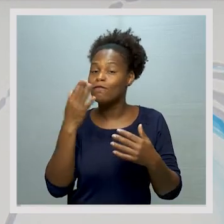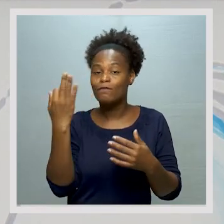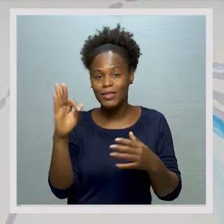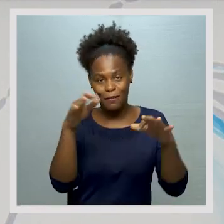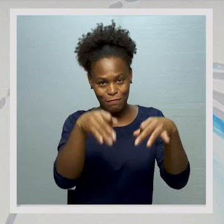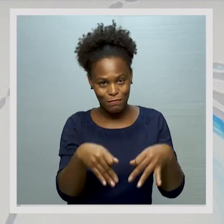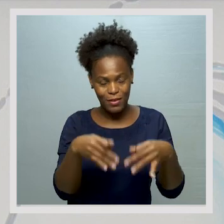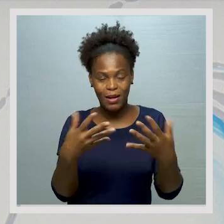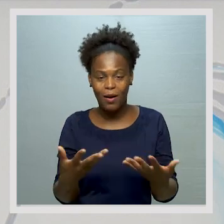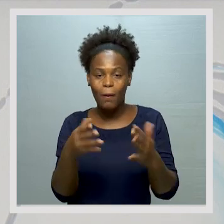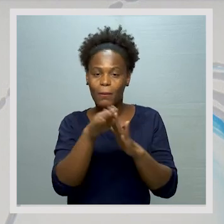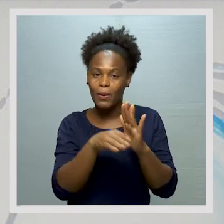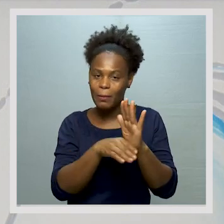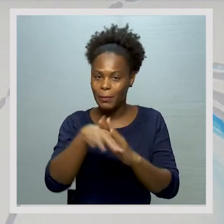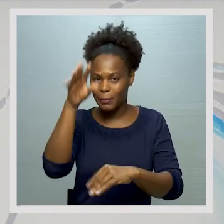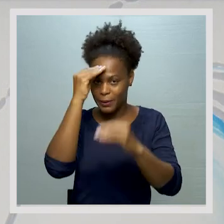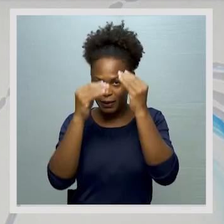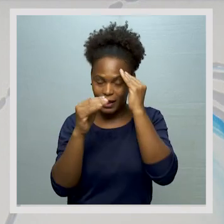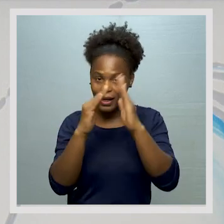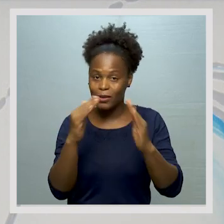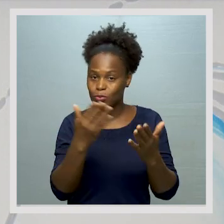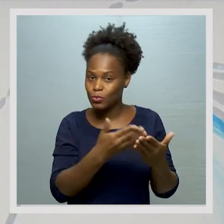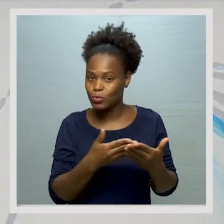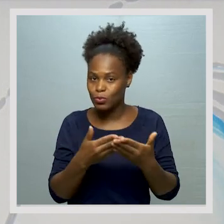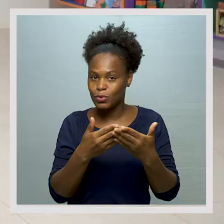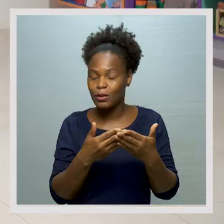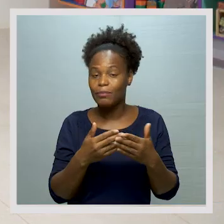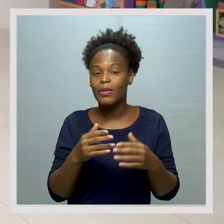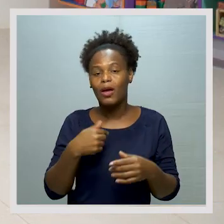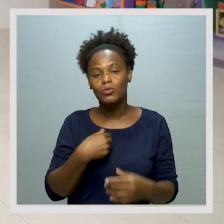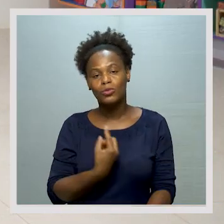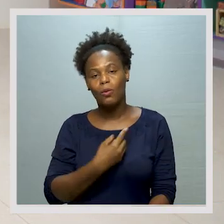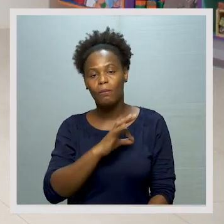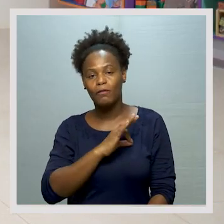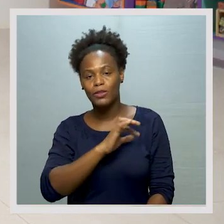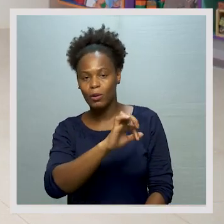français du programme Aprender e Estudar em Casa. Je suis